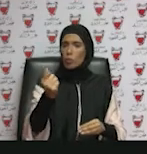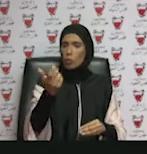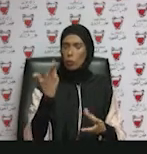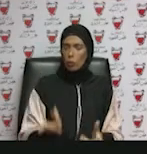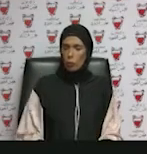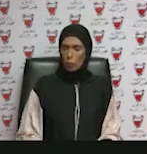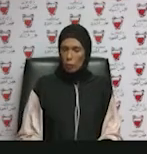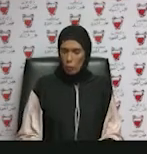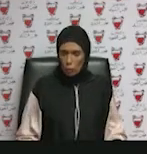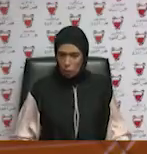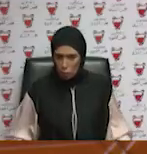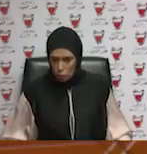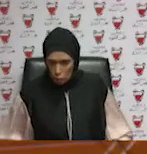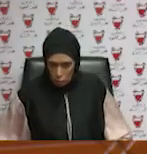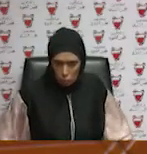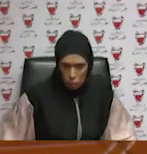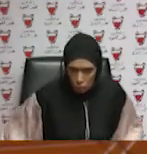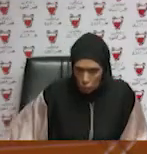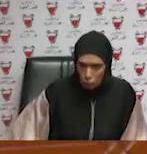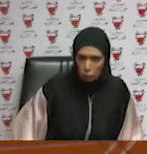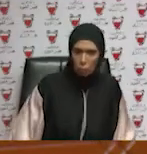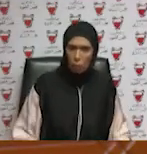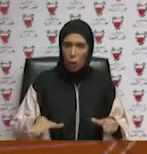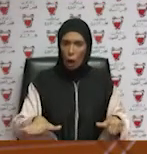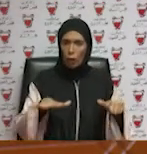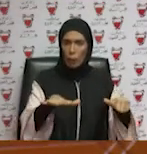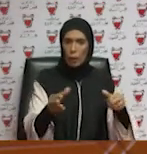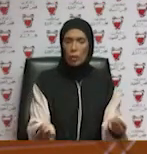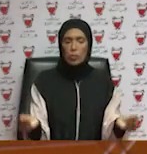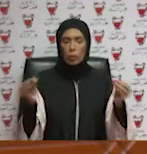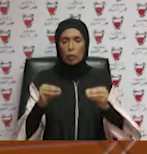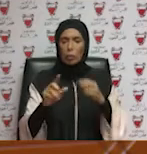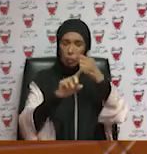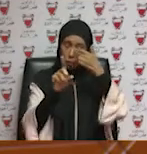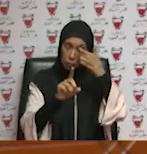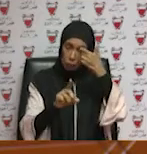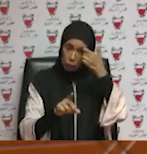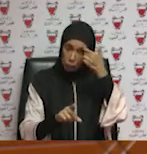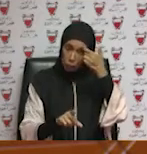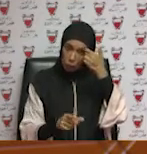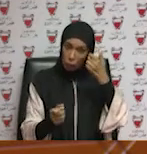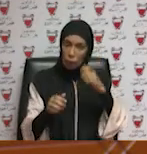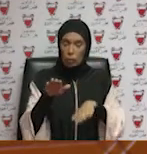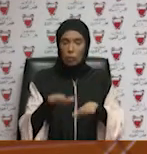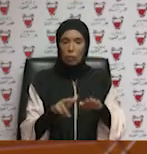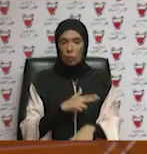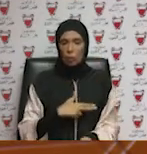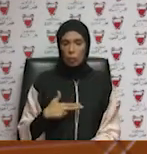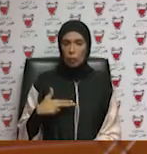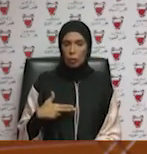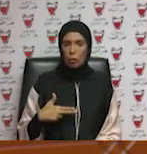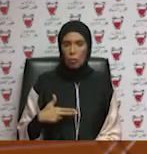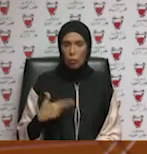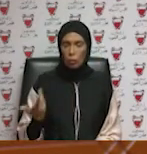والمبلغ كبير، المبلغ ليس بمئات ألوف إنما بالملايين، والسؤال لماذا لم تدرج في ميزانية الحكومة تلك